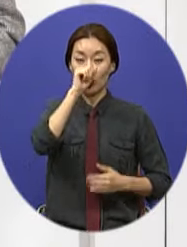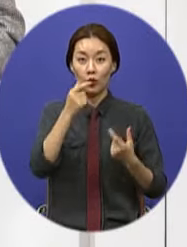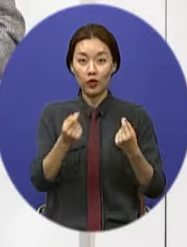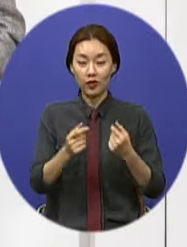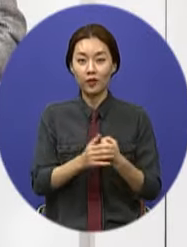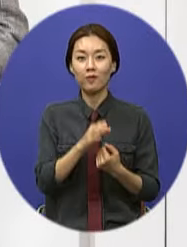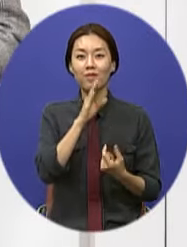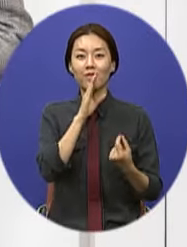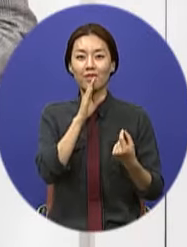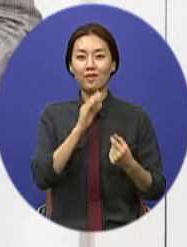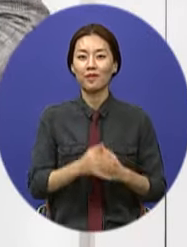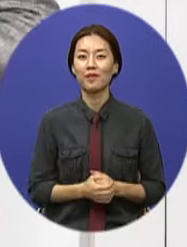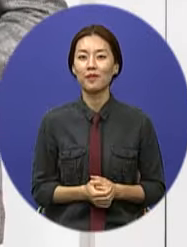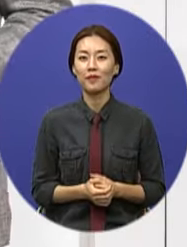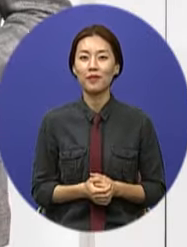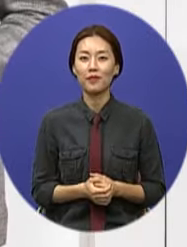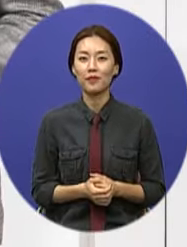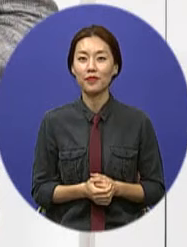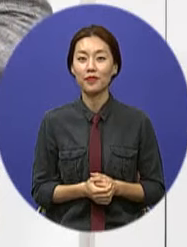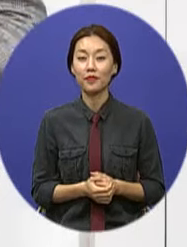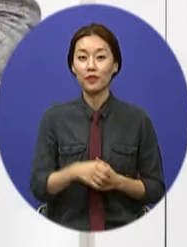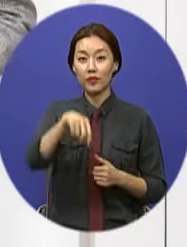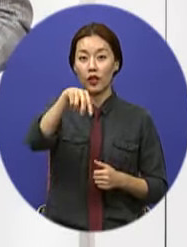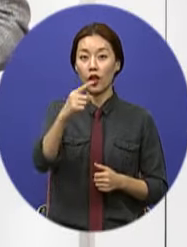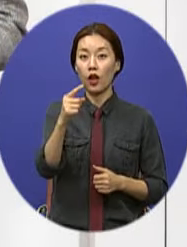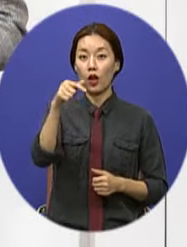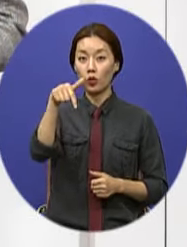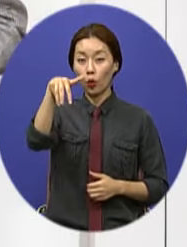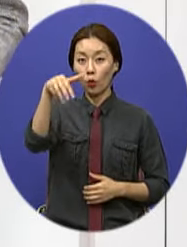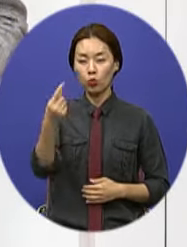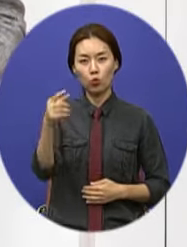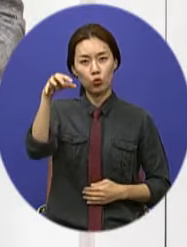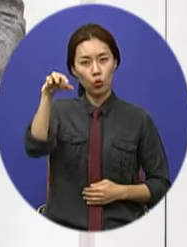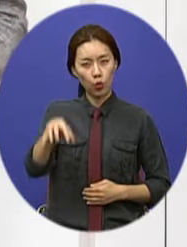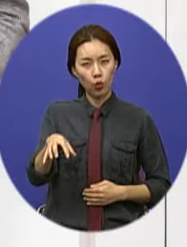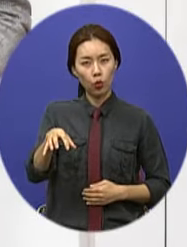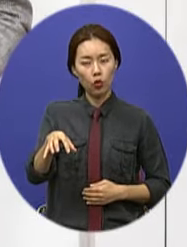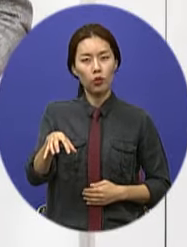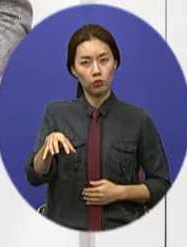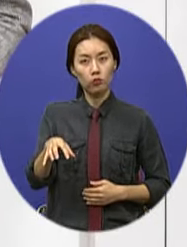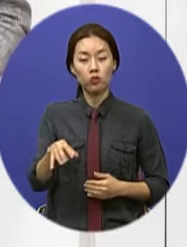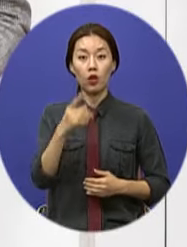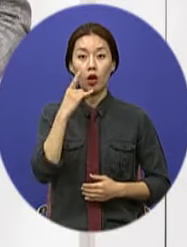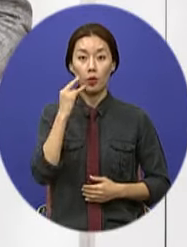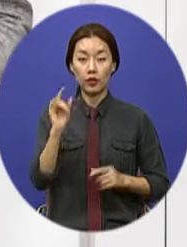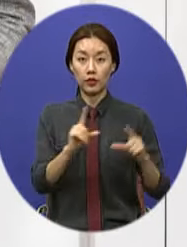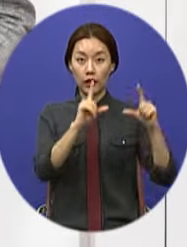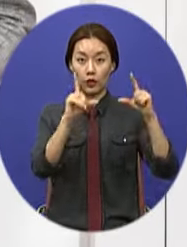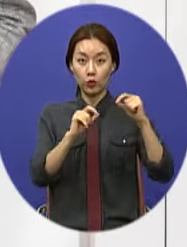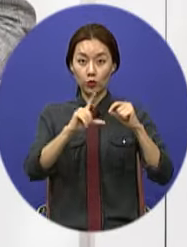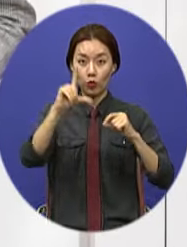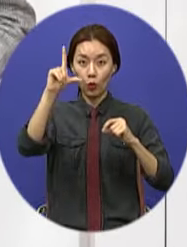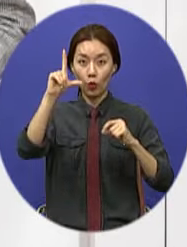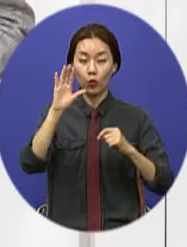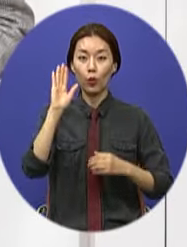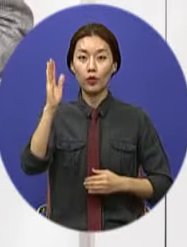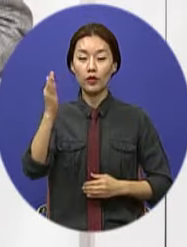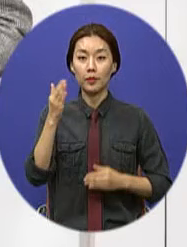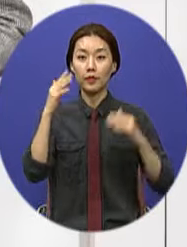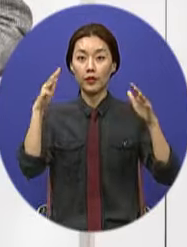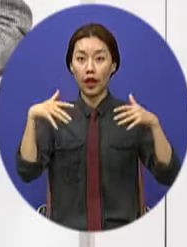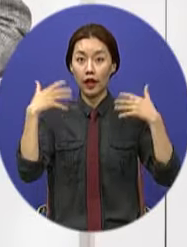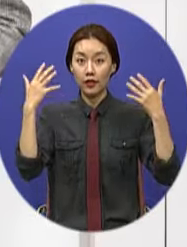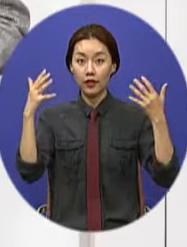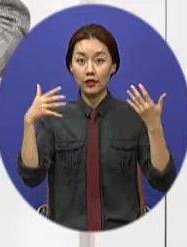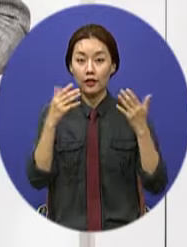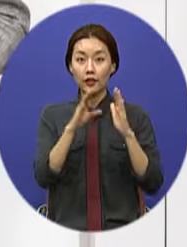예. 네. 네. 근데 속초 그러면 우리 어머니가 사시는데 주로 요즘에 가을에